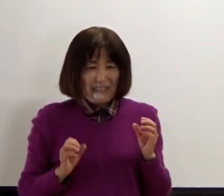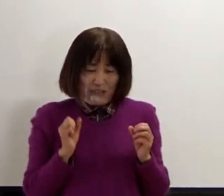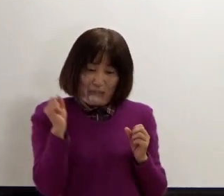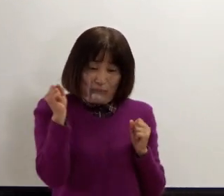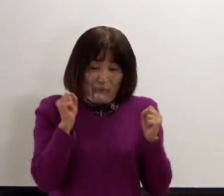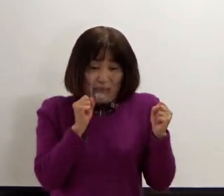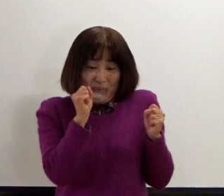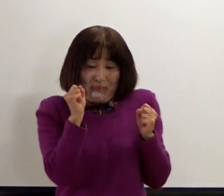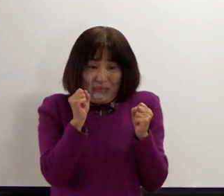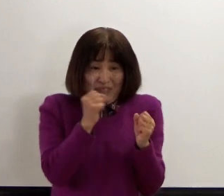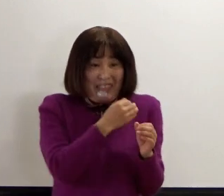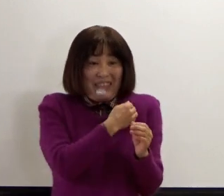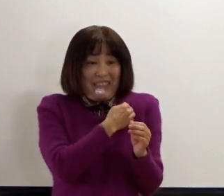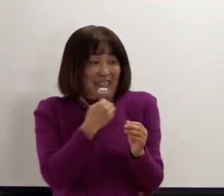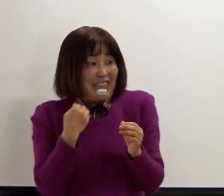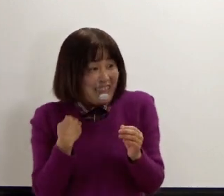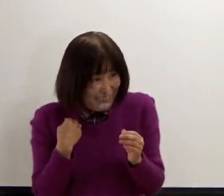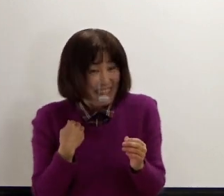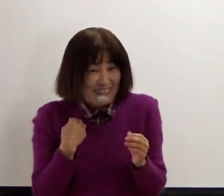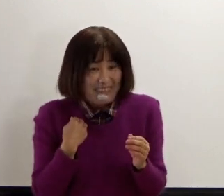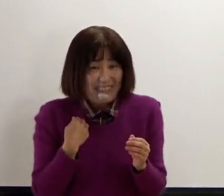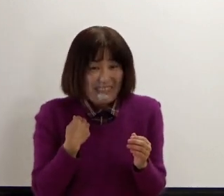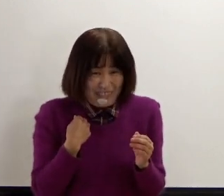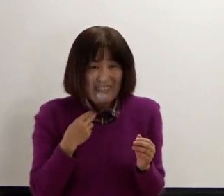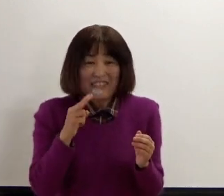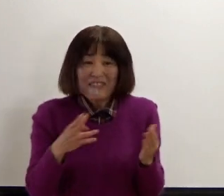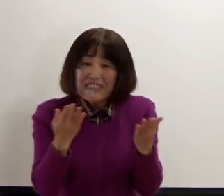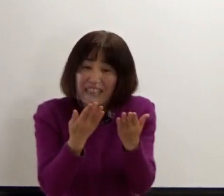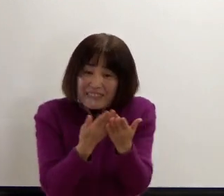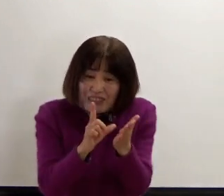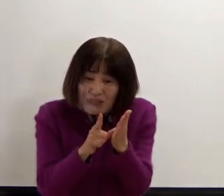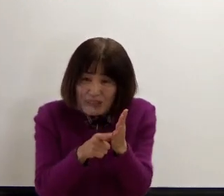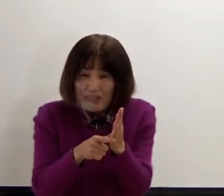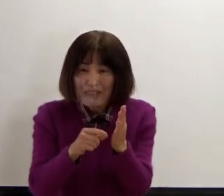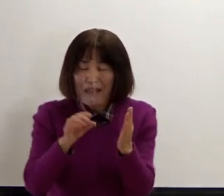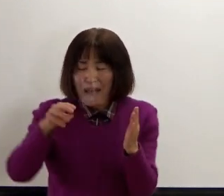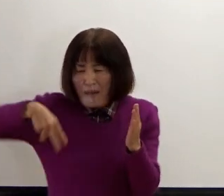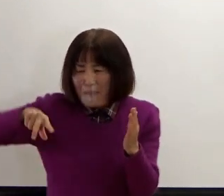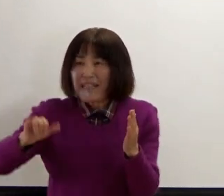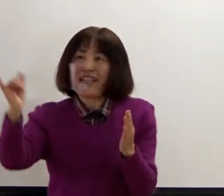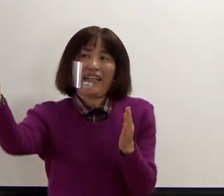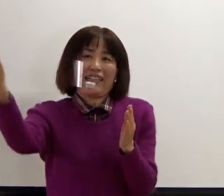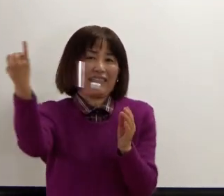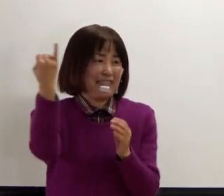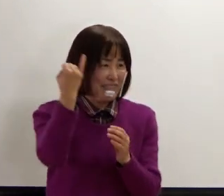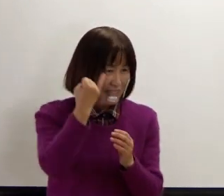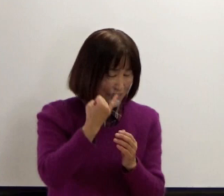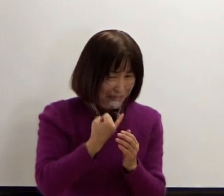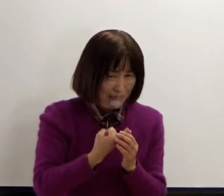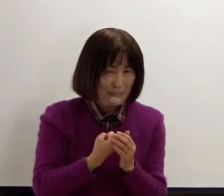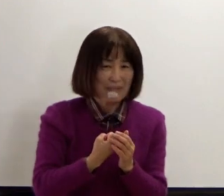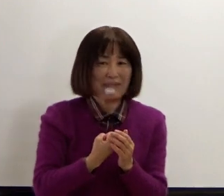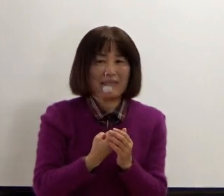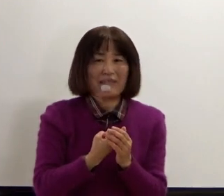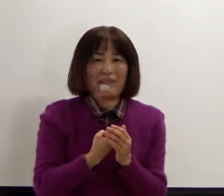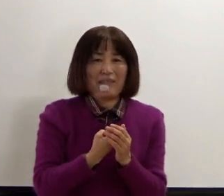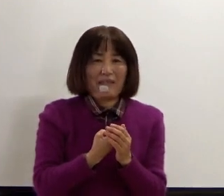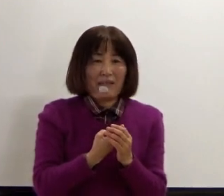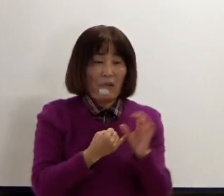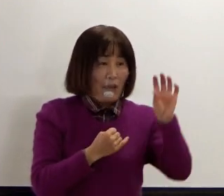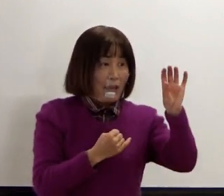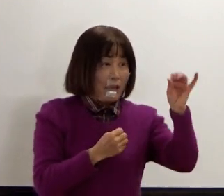が踊る、まあ、踊るっていうのは どんなか分かりませんけれども、ものすごい暴れたわけでしょう、ね、まあ、びっくりしたと思い